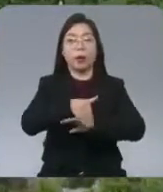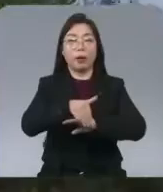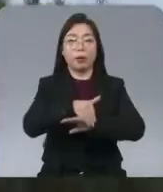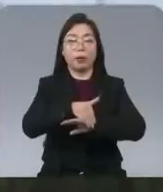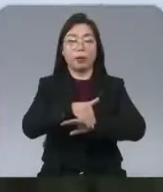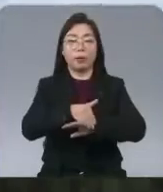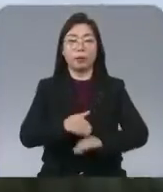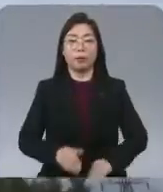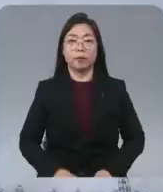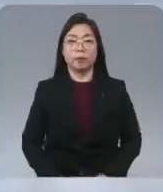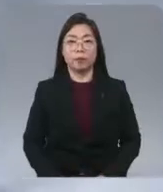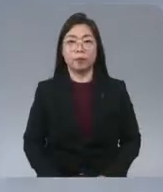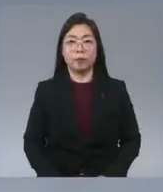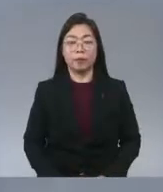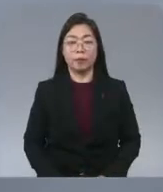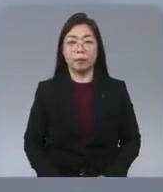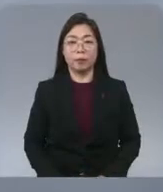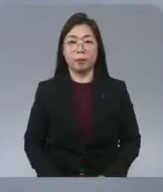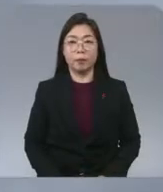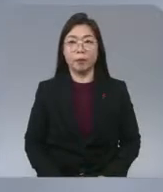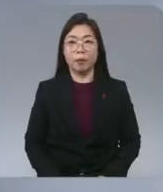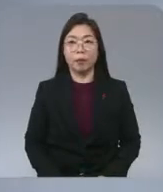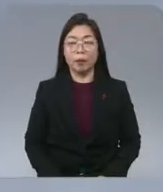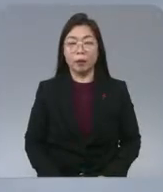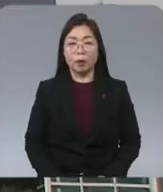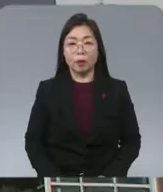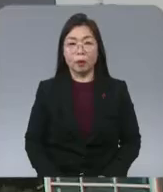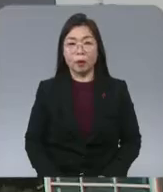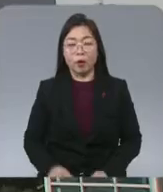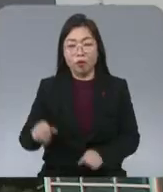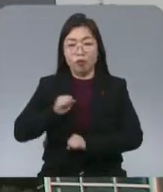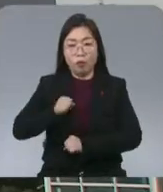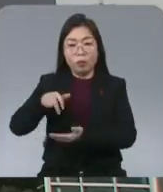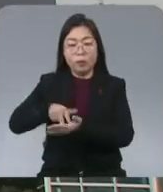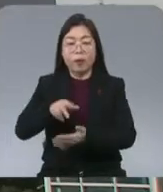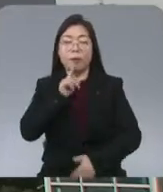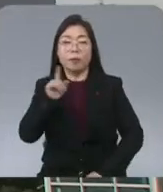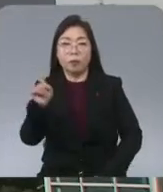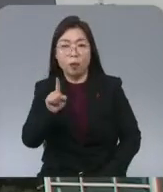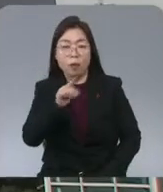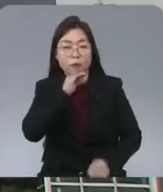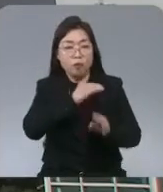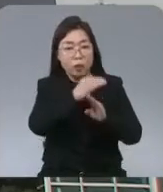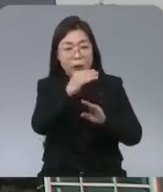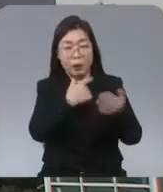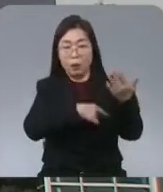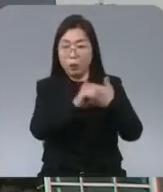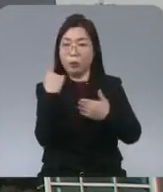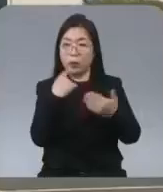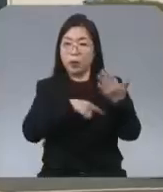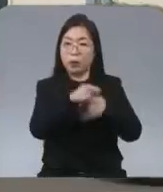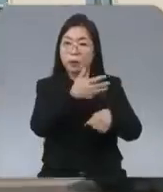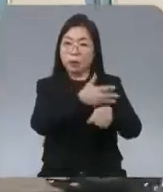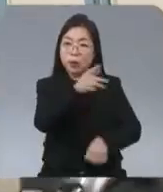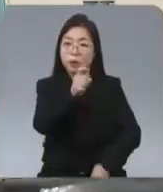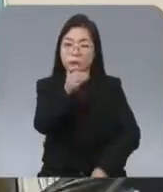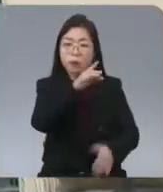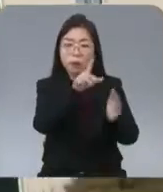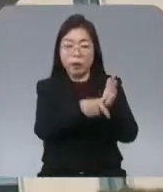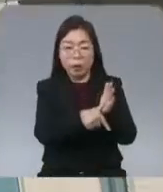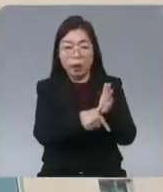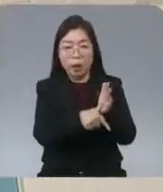et en maintenant l'état major interarmes sud-coréen annoncé que le nord avait tiré vers 8h10 un